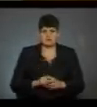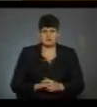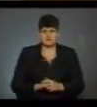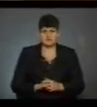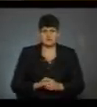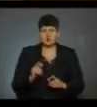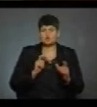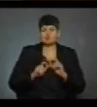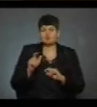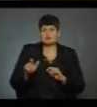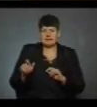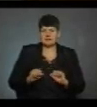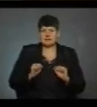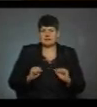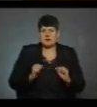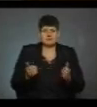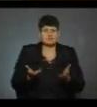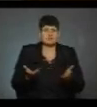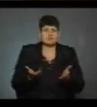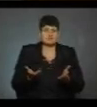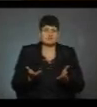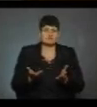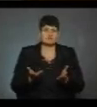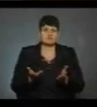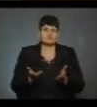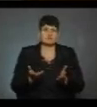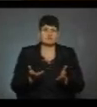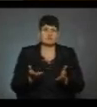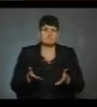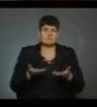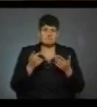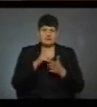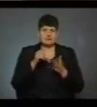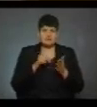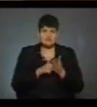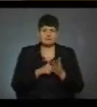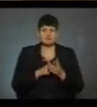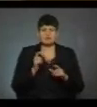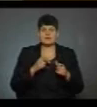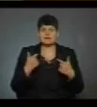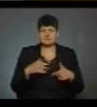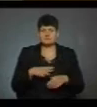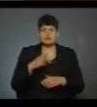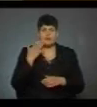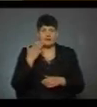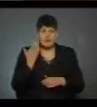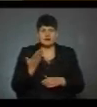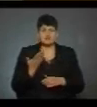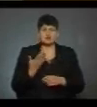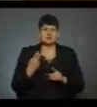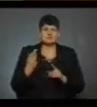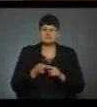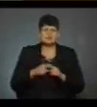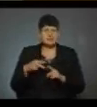Студенти намагаються якимось чином піднімати питання, що іспити ставали легше. Вони роблять версії, що, можливо, якраз те